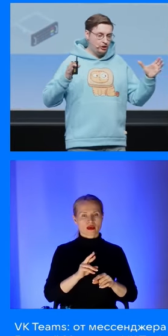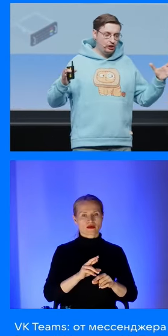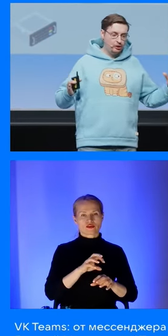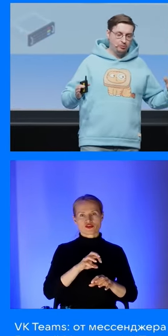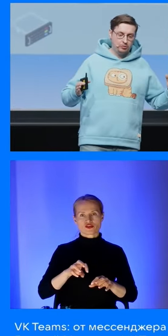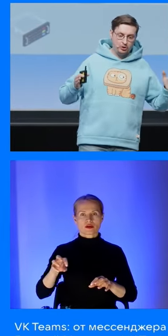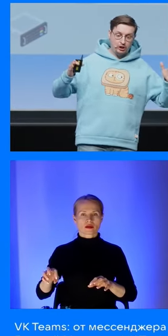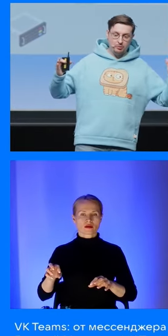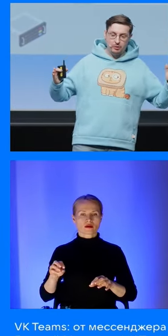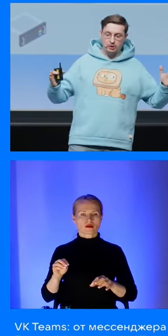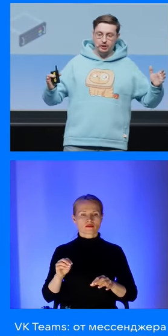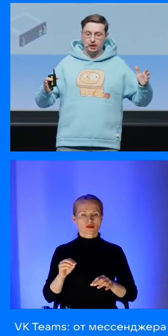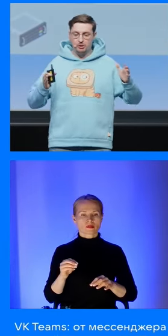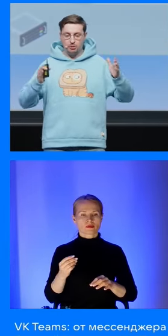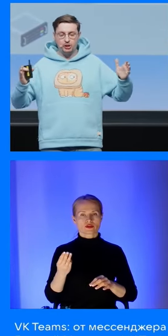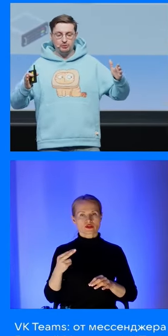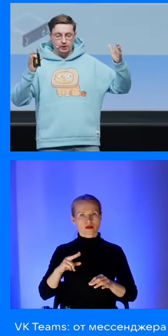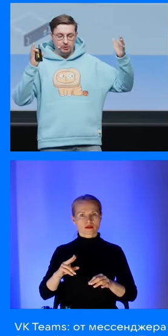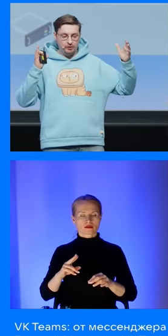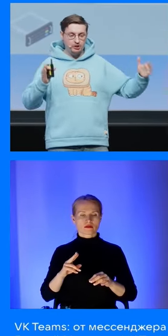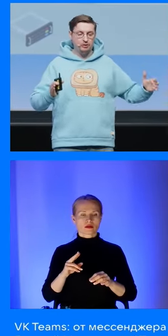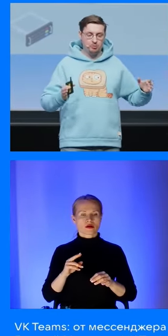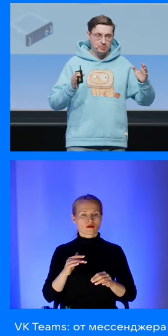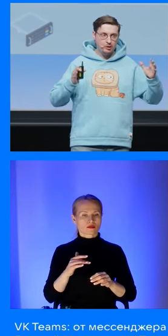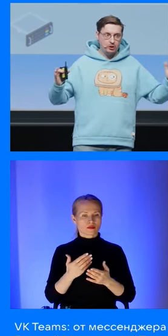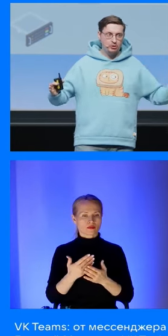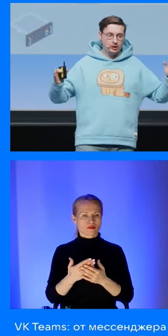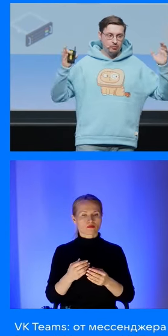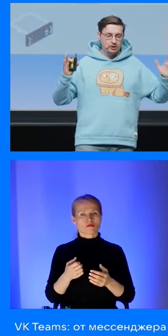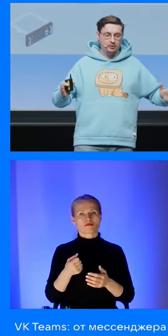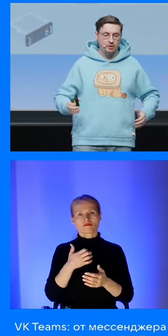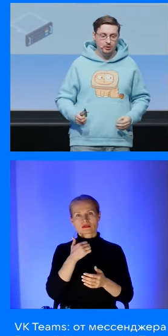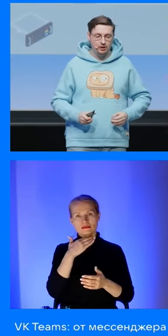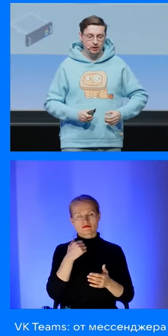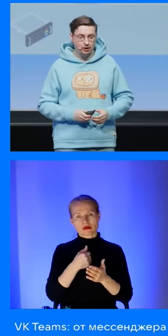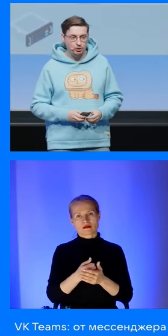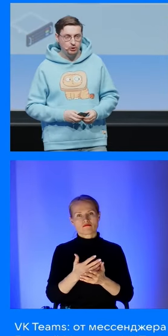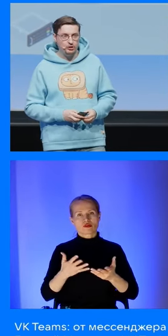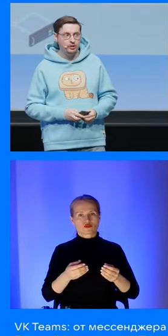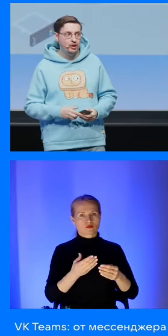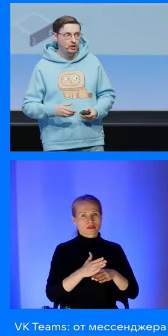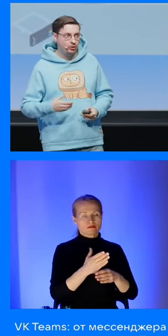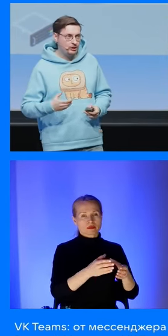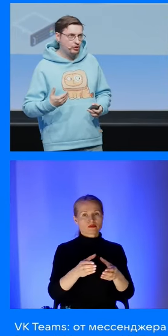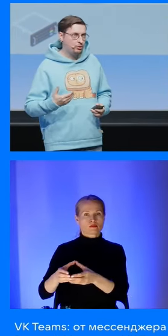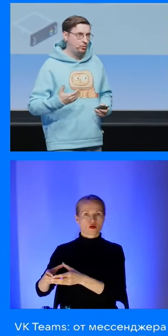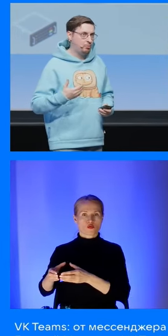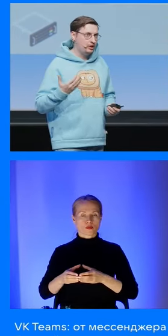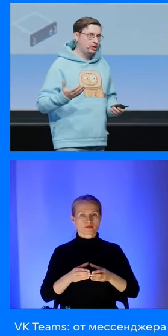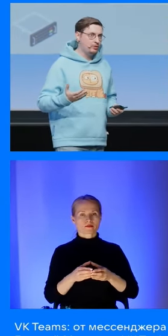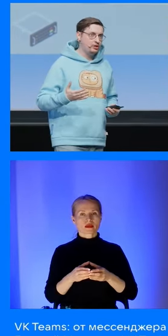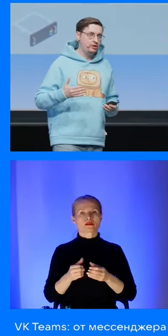будет вот одна ячейка там, с чатом, например, да, каким-то набором чатов на весь сервер. Максимально большой сделаем, весь сервер забьем, хорошо будет жить. Но оказалось,